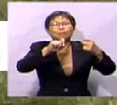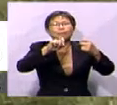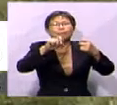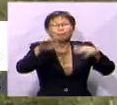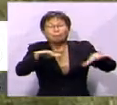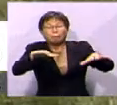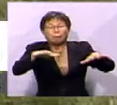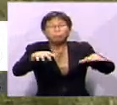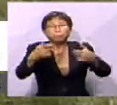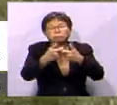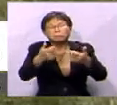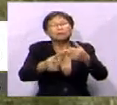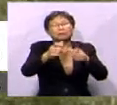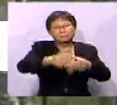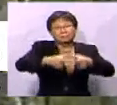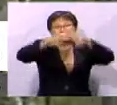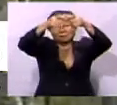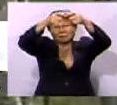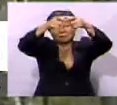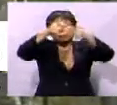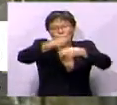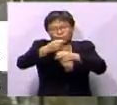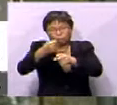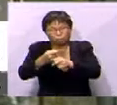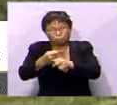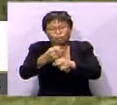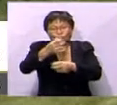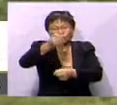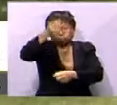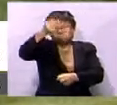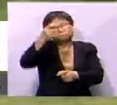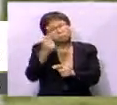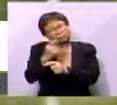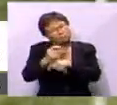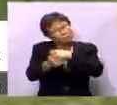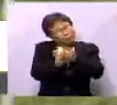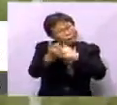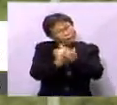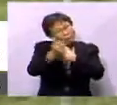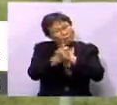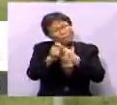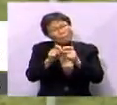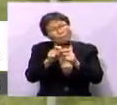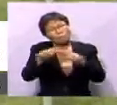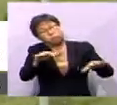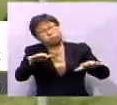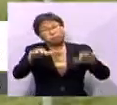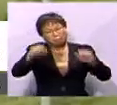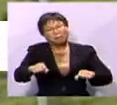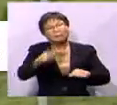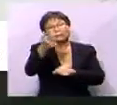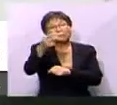elektrik. Walaupun tiang bendera yang digunakan diperbuat daripada buluh, ia tetap berisiko untuk terkena renjatan. TNB